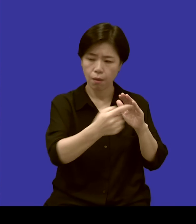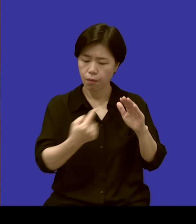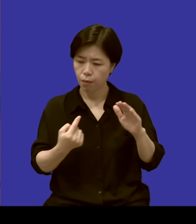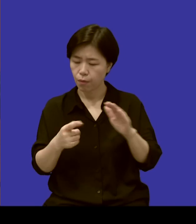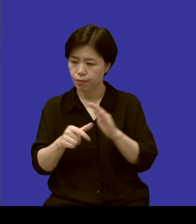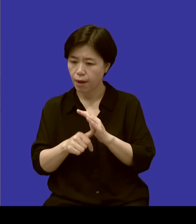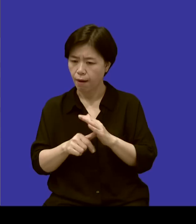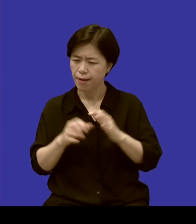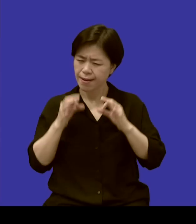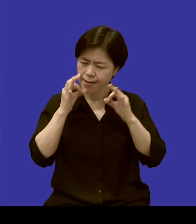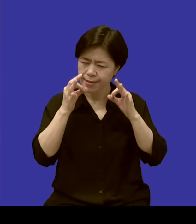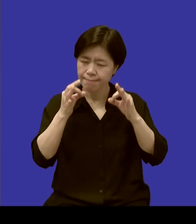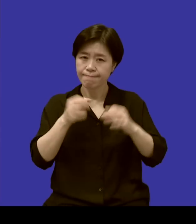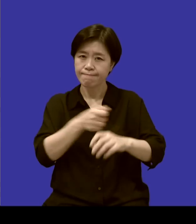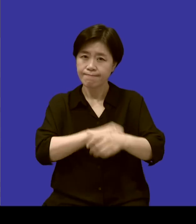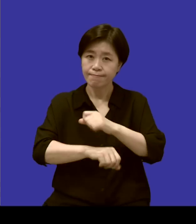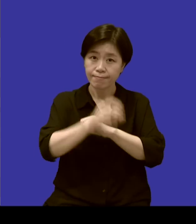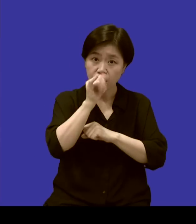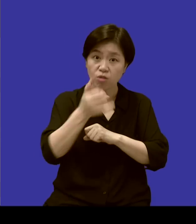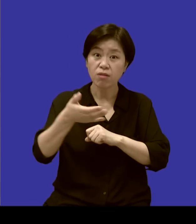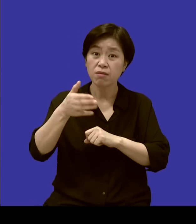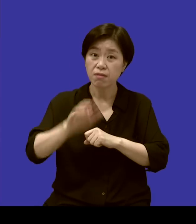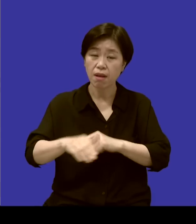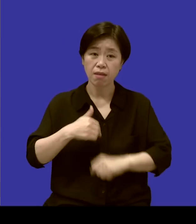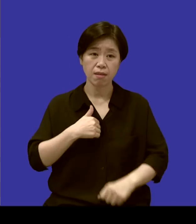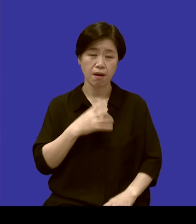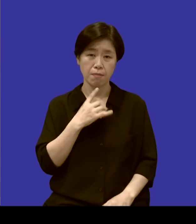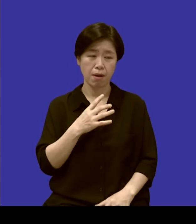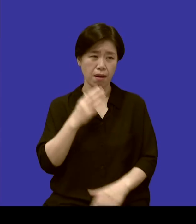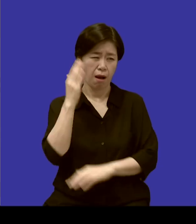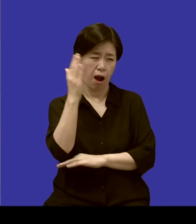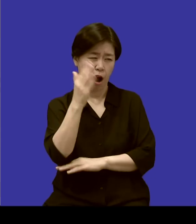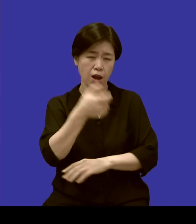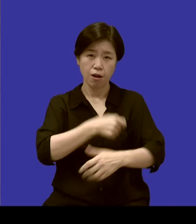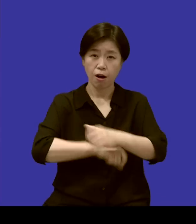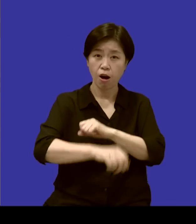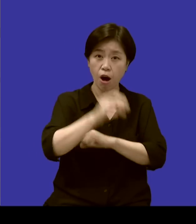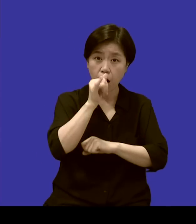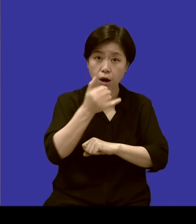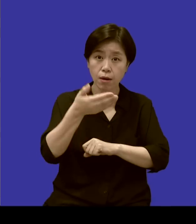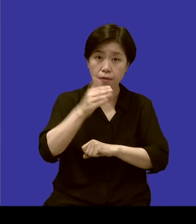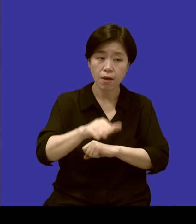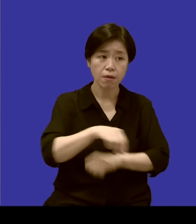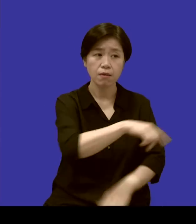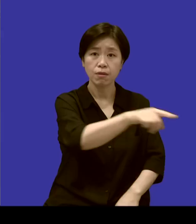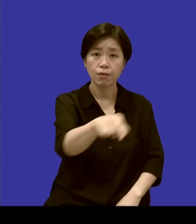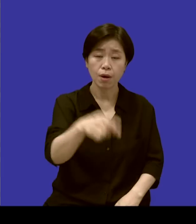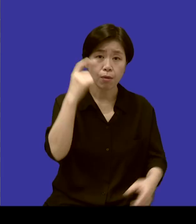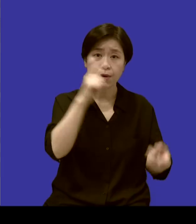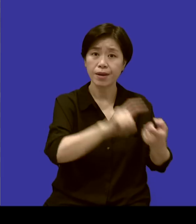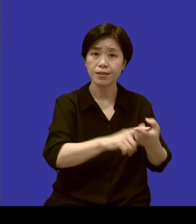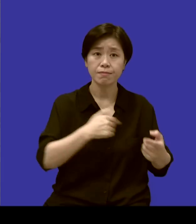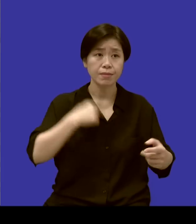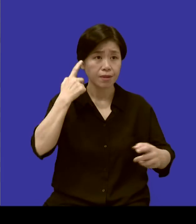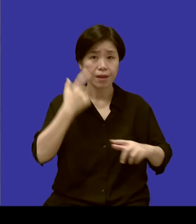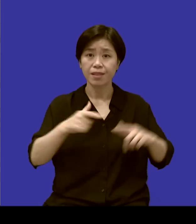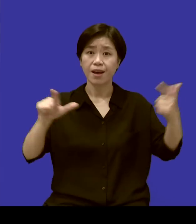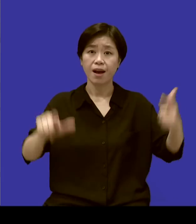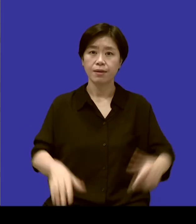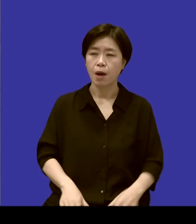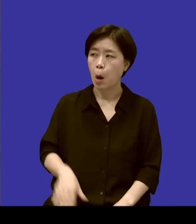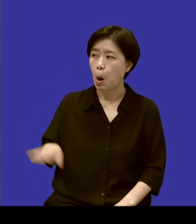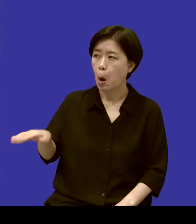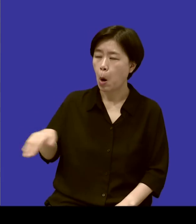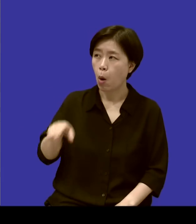했어요. 근데 이 형제들의 관심은 그게 아니야. 이게 벌써 소문이 쫙 나가지고 우리